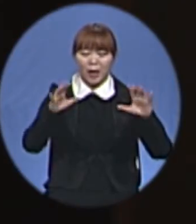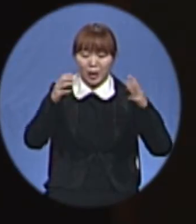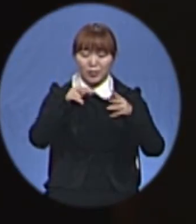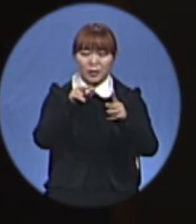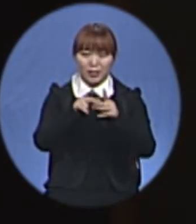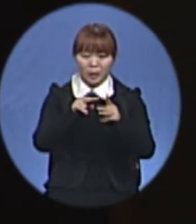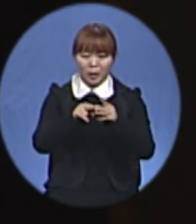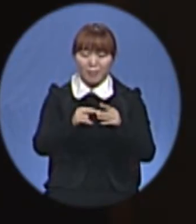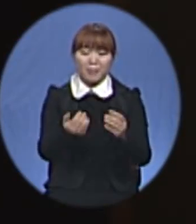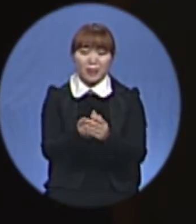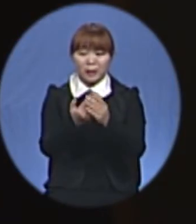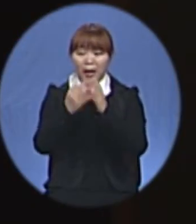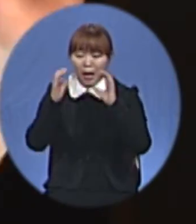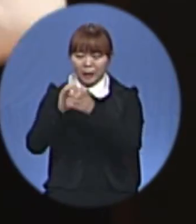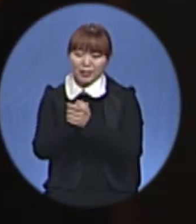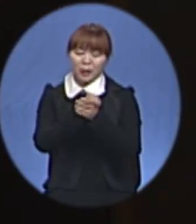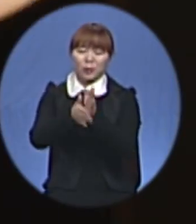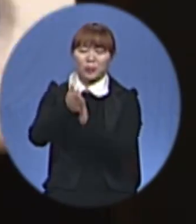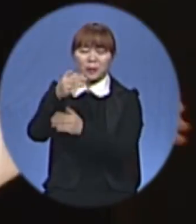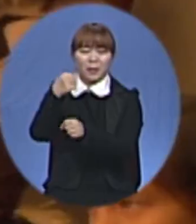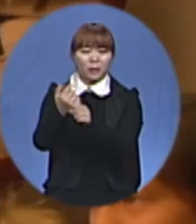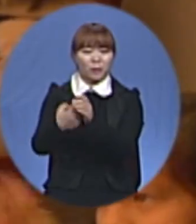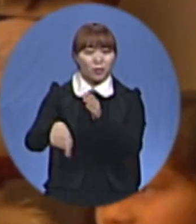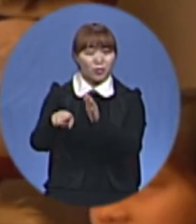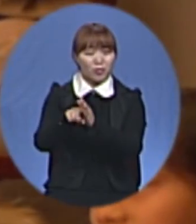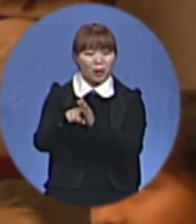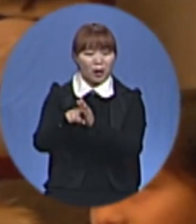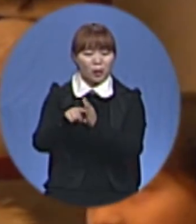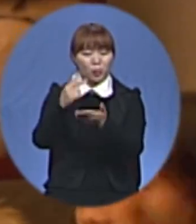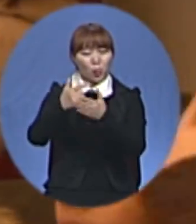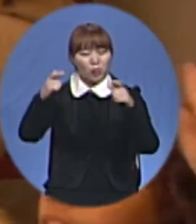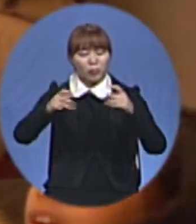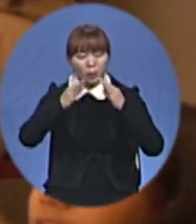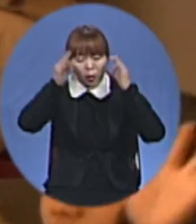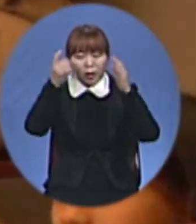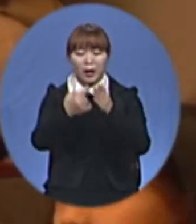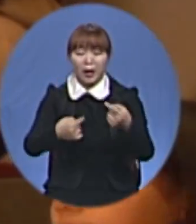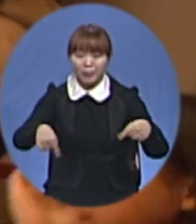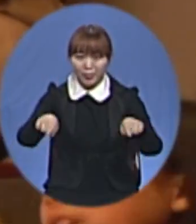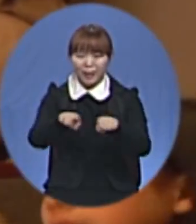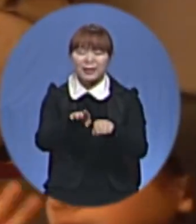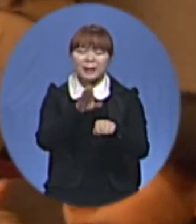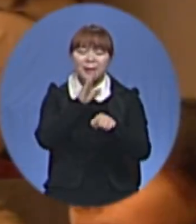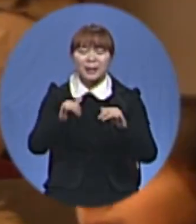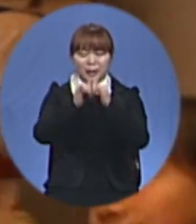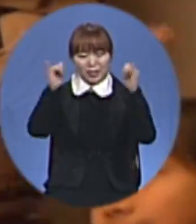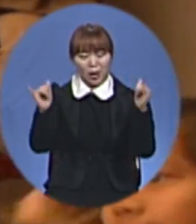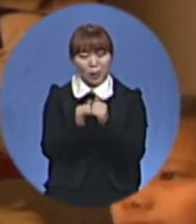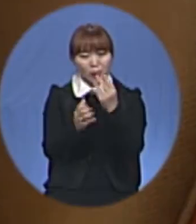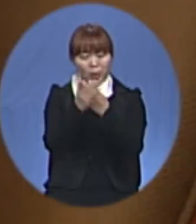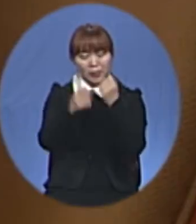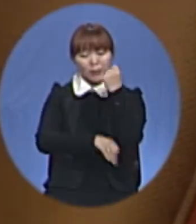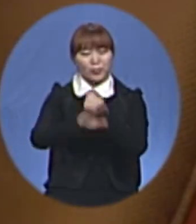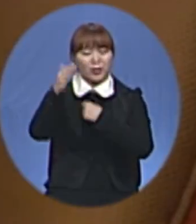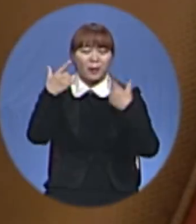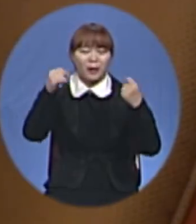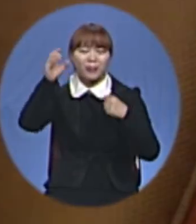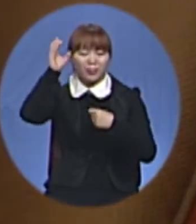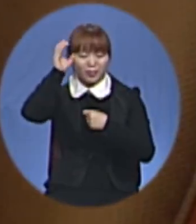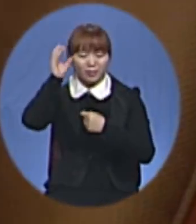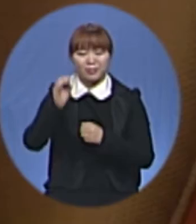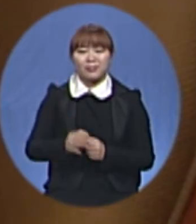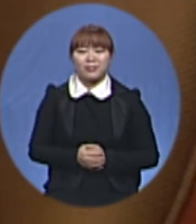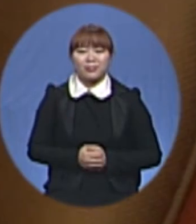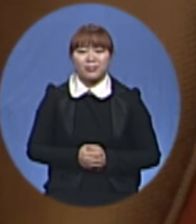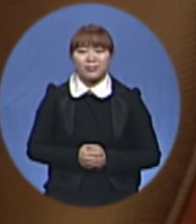지역아동센터의 발전이 아동 친화도시를 조성하기 위한 무언고의 노력과 함께 진정한 사회통합의 밑거름이 될 것으로 기대되고